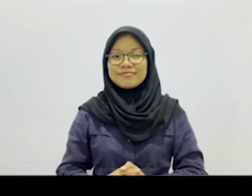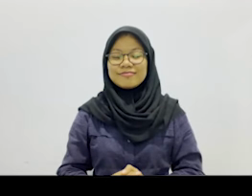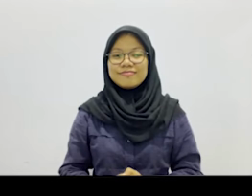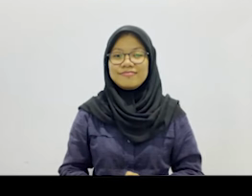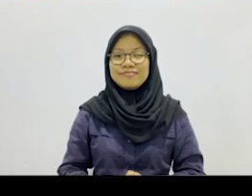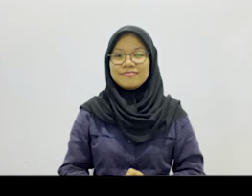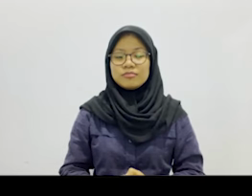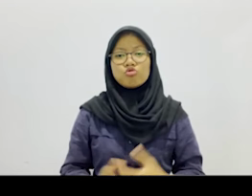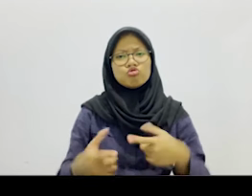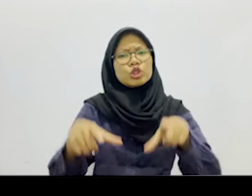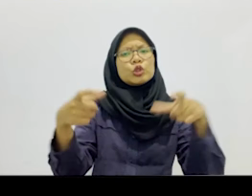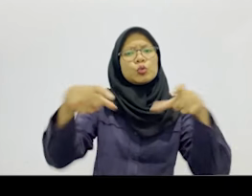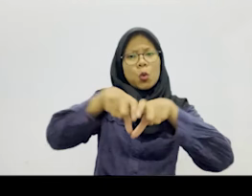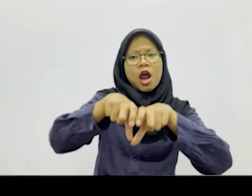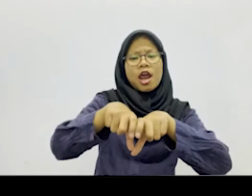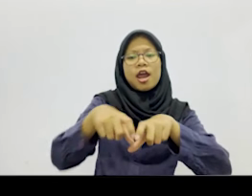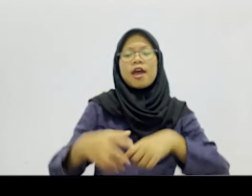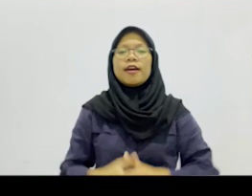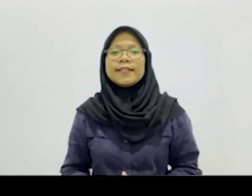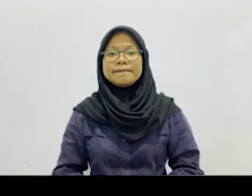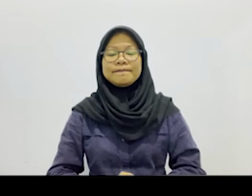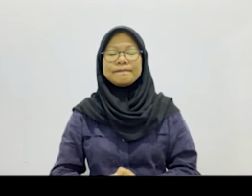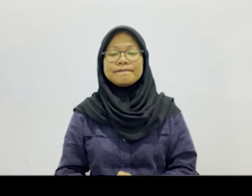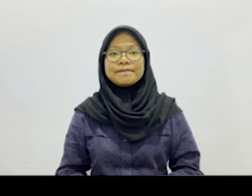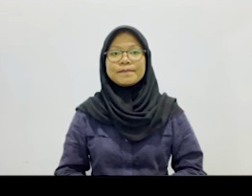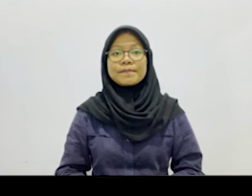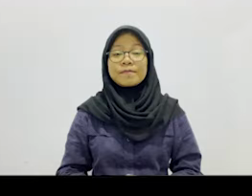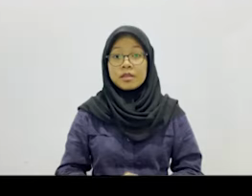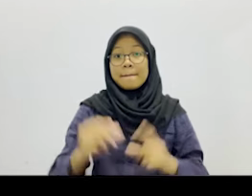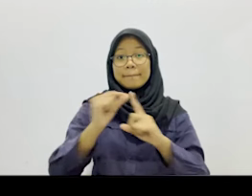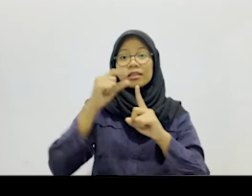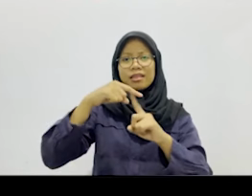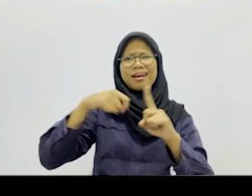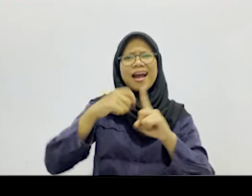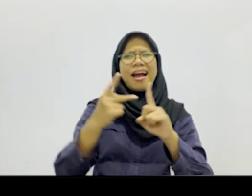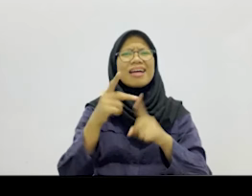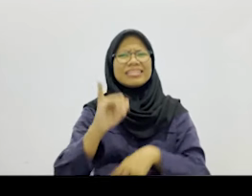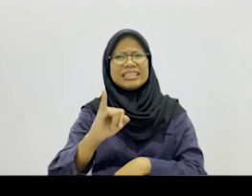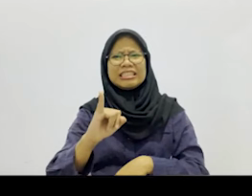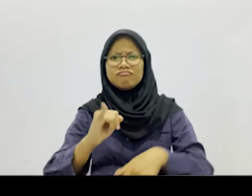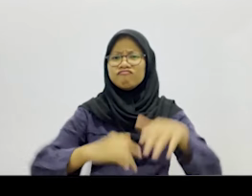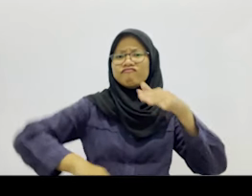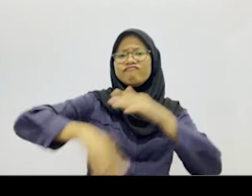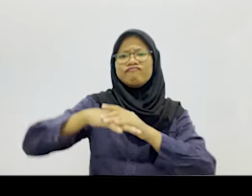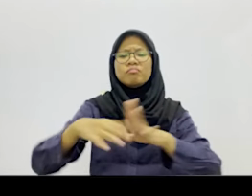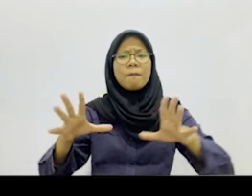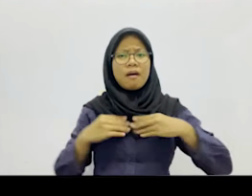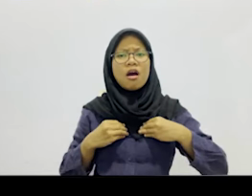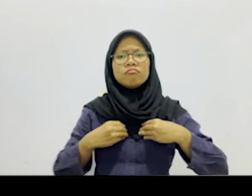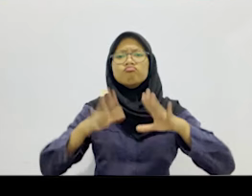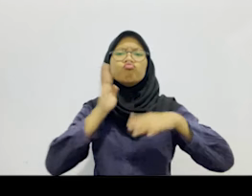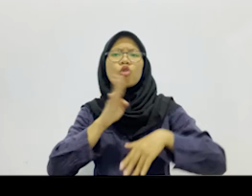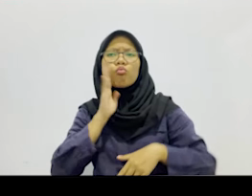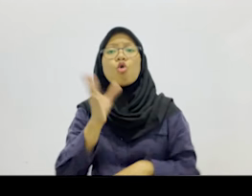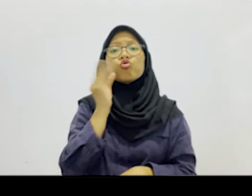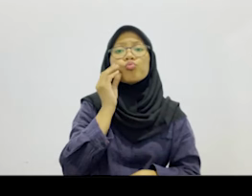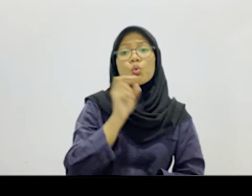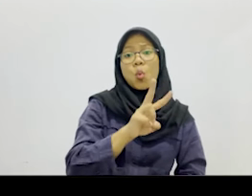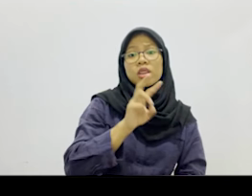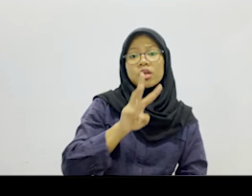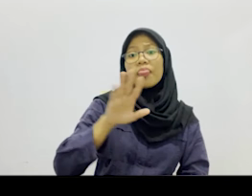atau SOP untuk pekerja muda dalam wilayah perkebunan. Dengan berkonsultasi kepada PKPA,